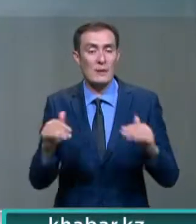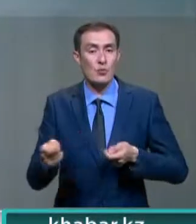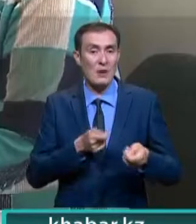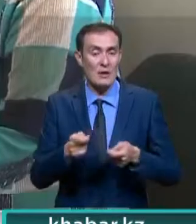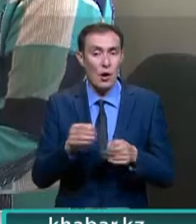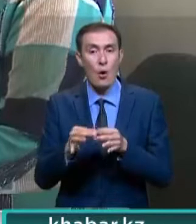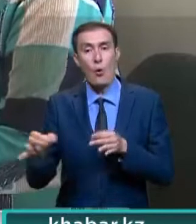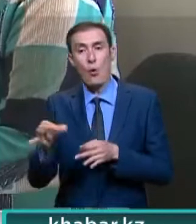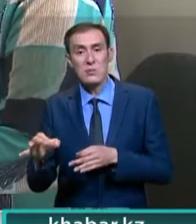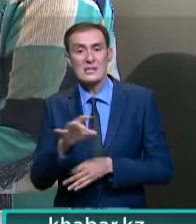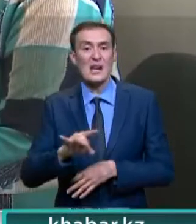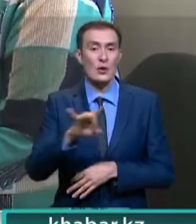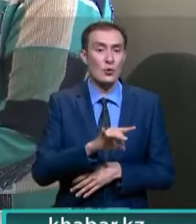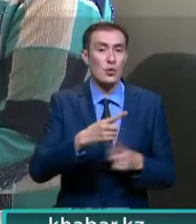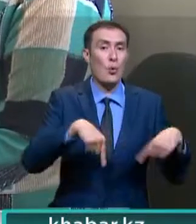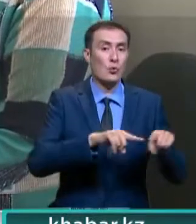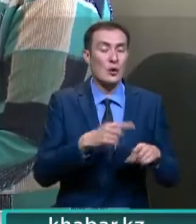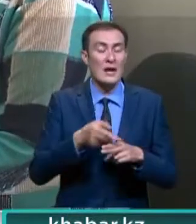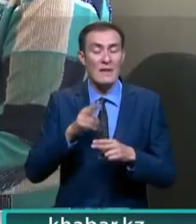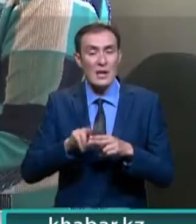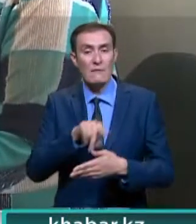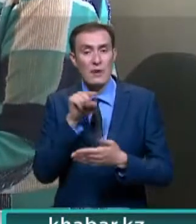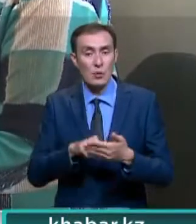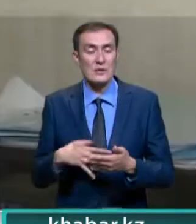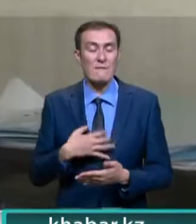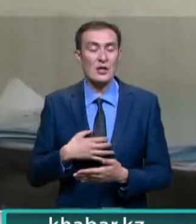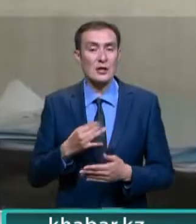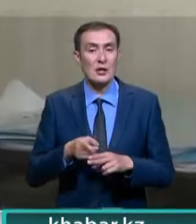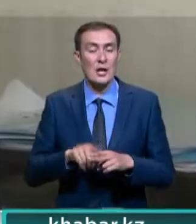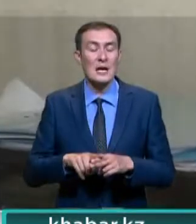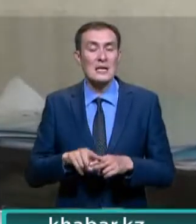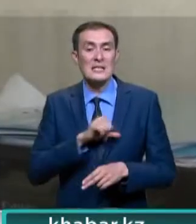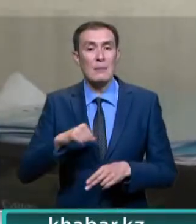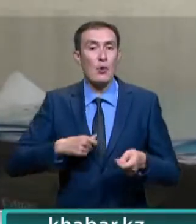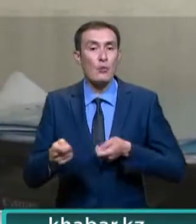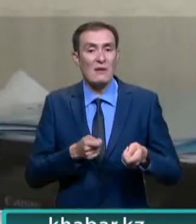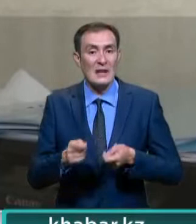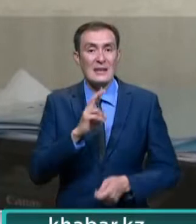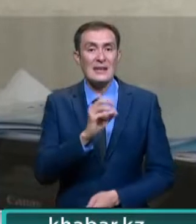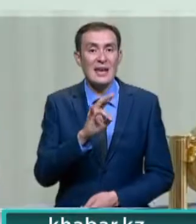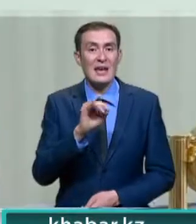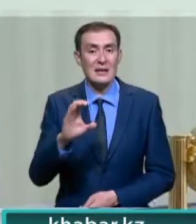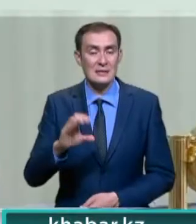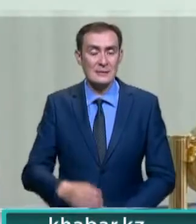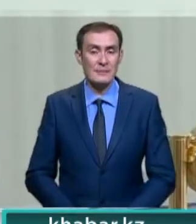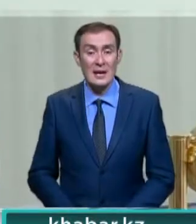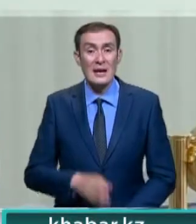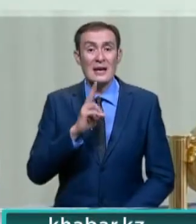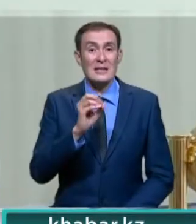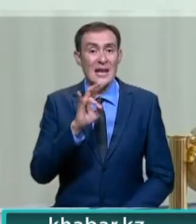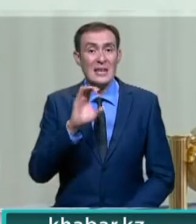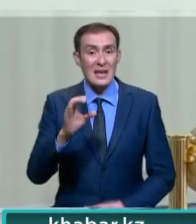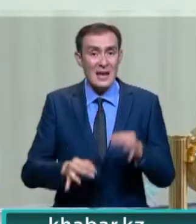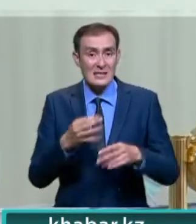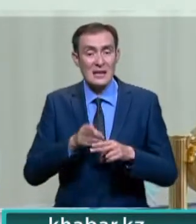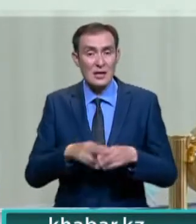– областью, районом и округом. Важную роль в этом вопросе играет новый орган местного самоуправления – КИНЕС. КИНЕС – это принципиально